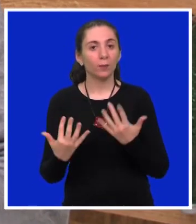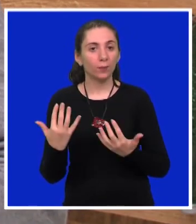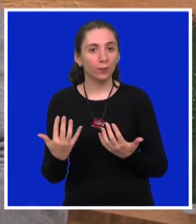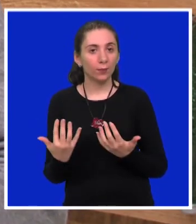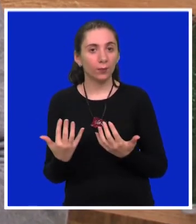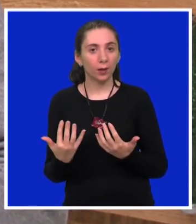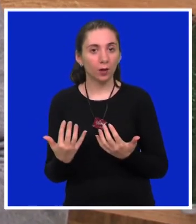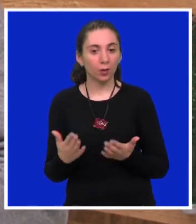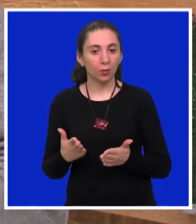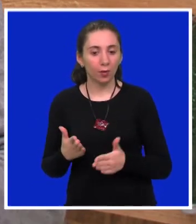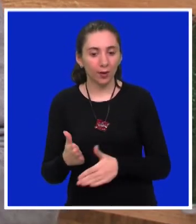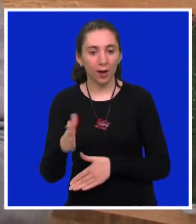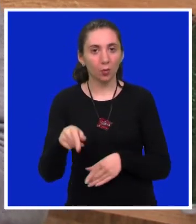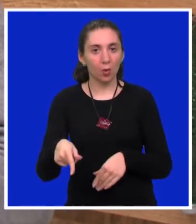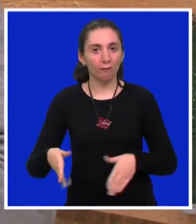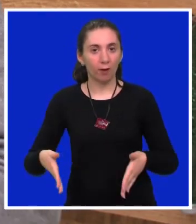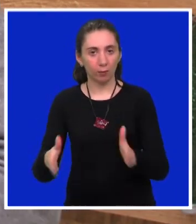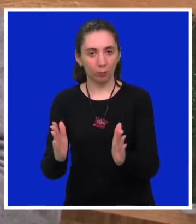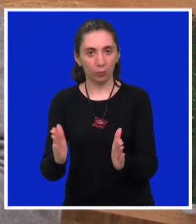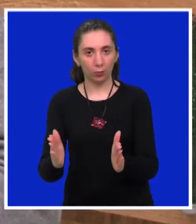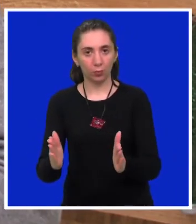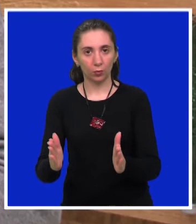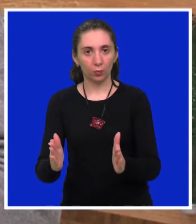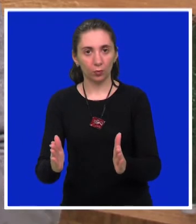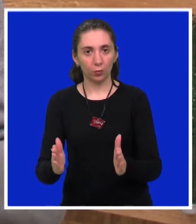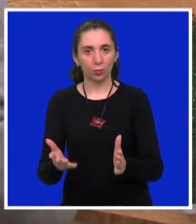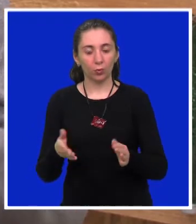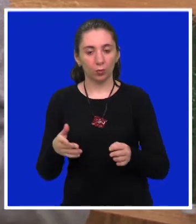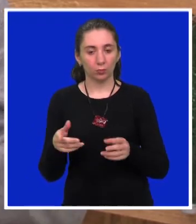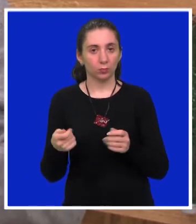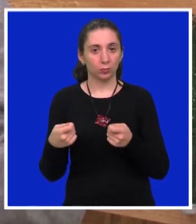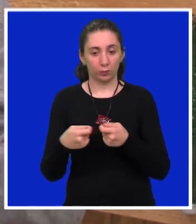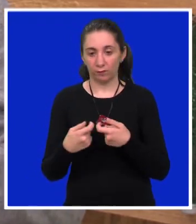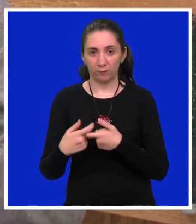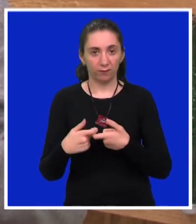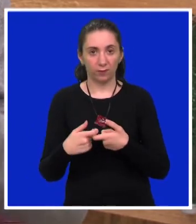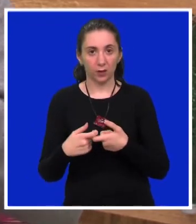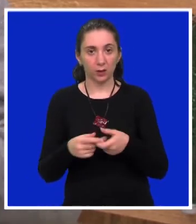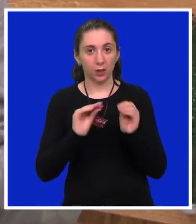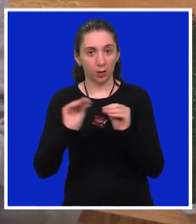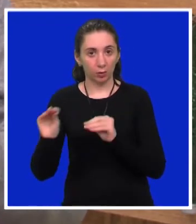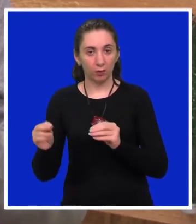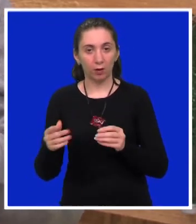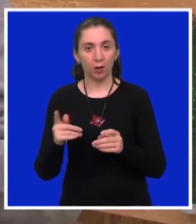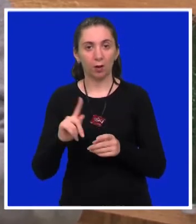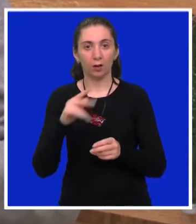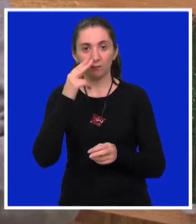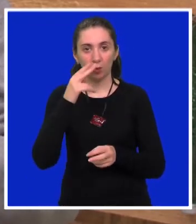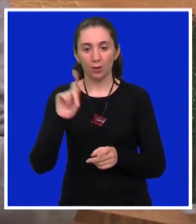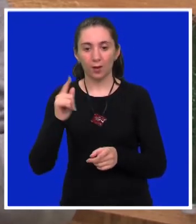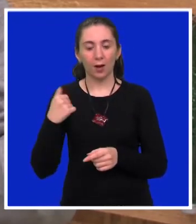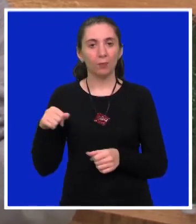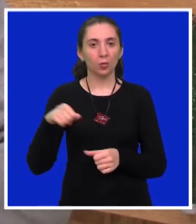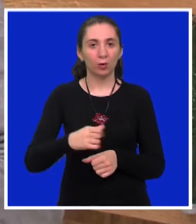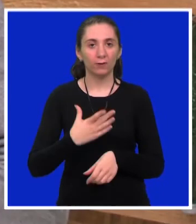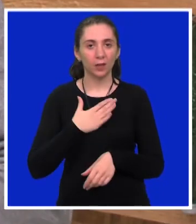priliku krenuti ovim putem uslijed edukacija i informacija. Znači, da ne bi doveli sebe